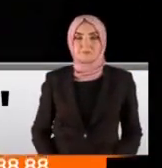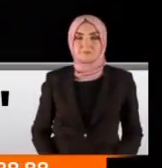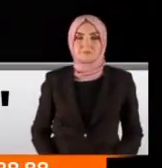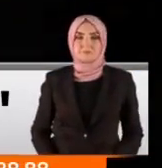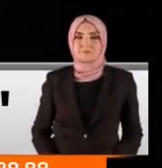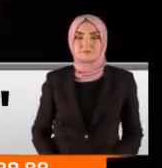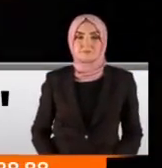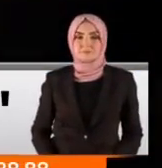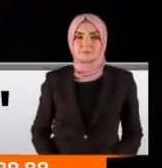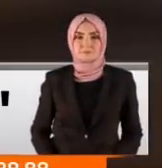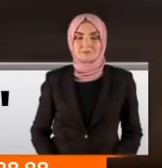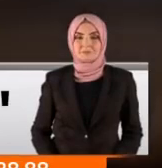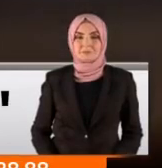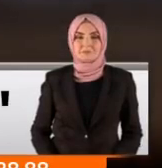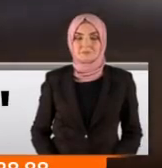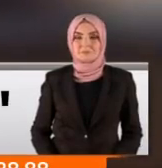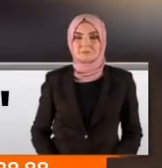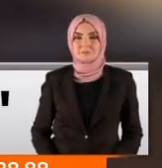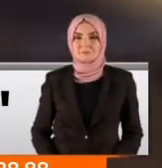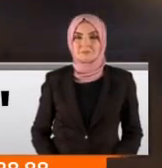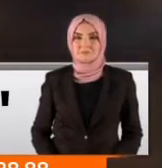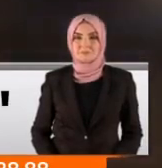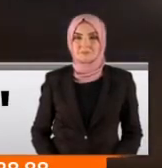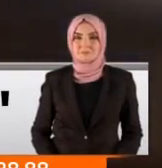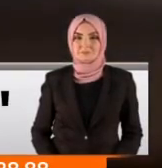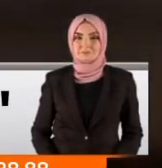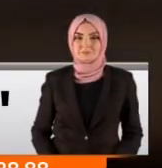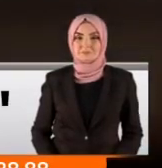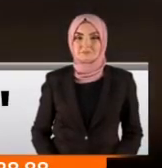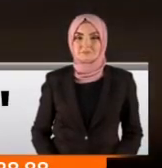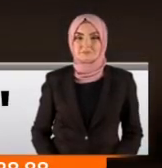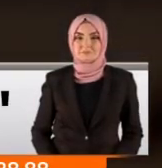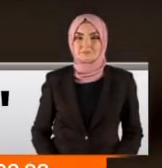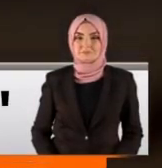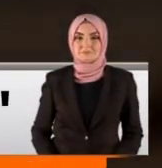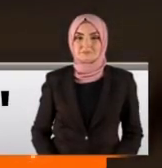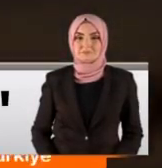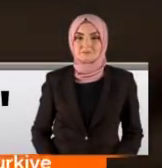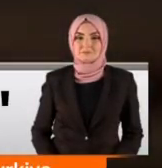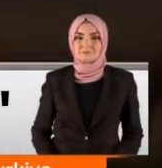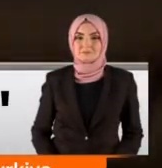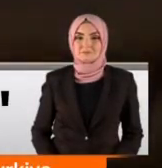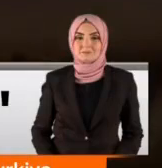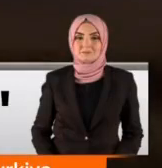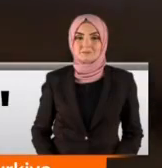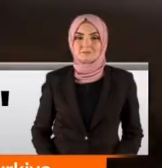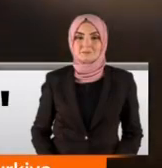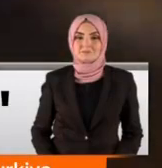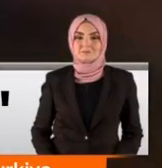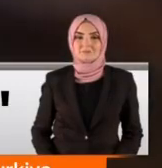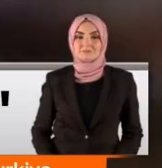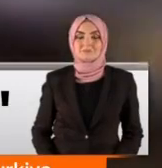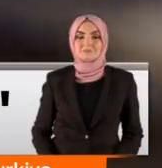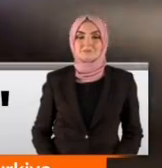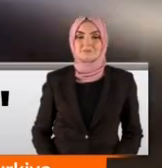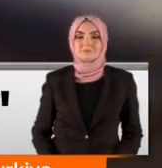sabit. Mekanın mı? Biz bakıyoruz abi sabah kadar buradayız. Abi burası niye ücretli? Ben bakıyoruz, şuradaki kafeye gideceğim. Bakıyoruz, biz de bak sabah kadar buradayız. Emek